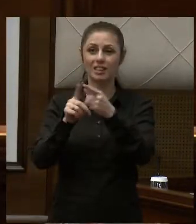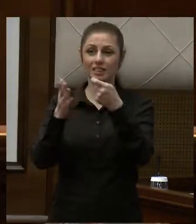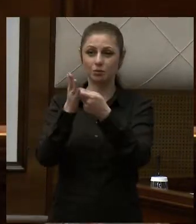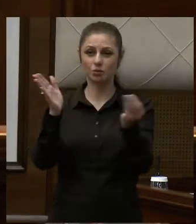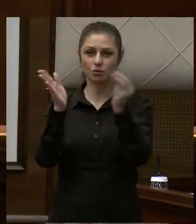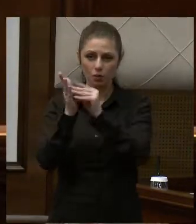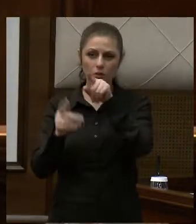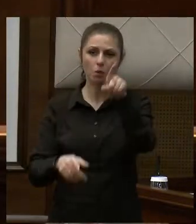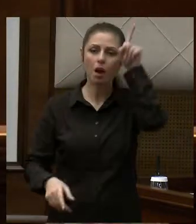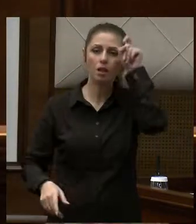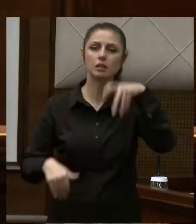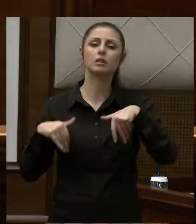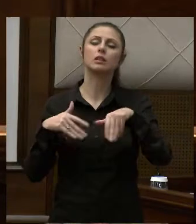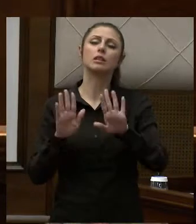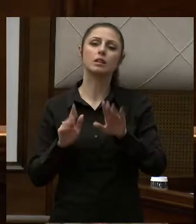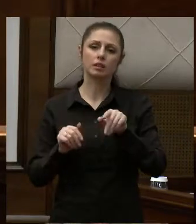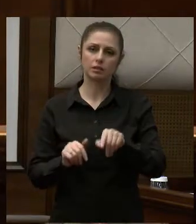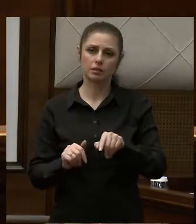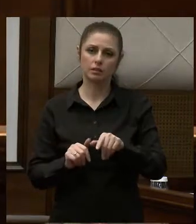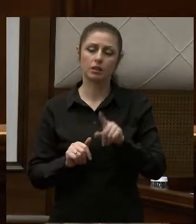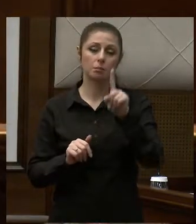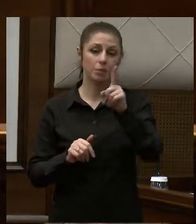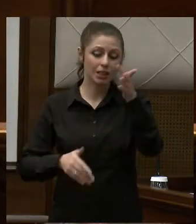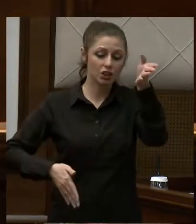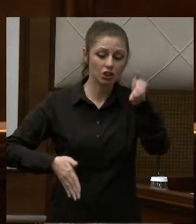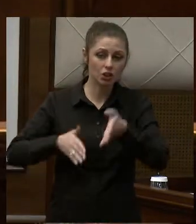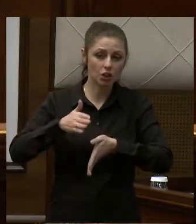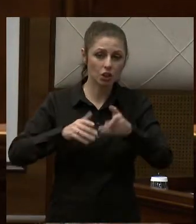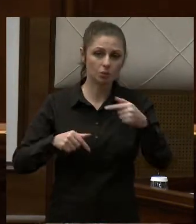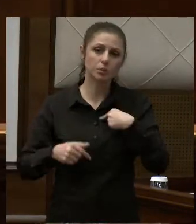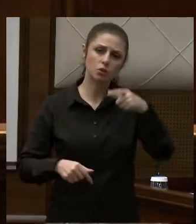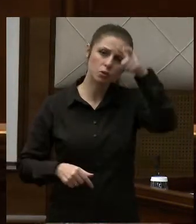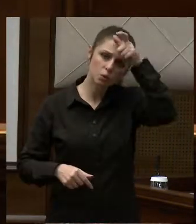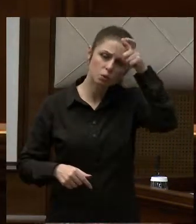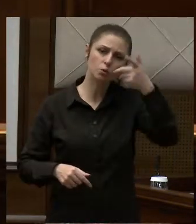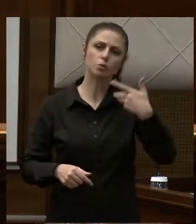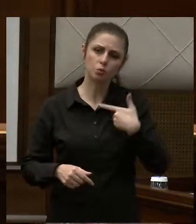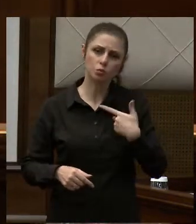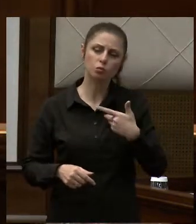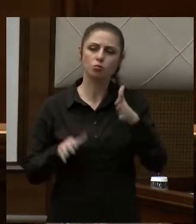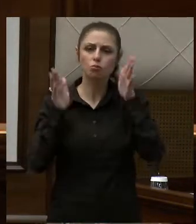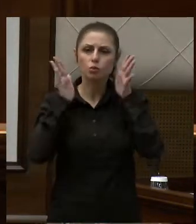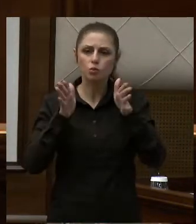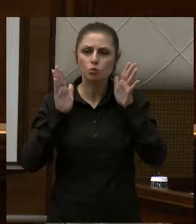Aklı selim insan bir sokağa Türk, biz Türk ve Müslümanız. Önce Türk'üz sonra Müslümanız.